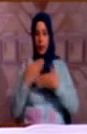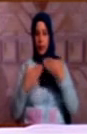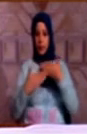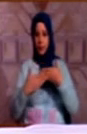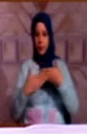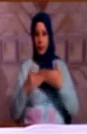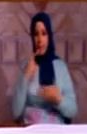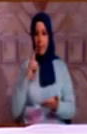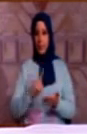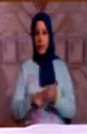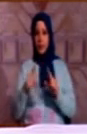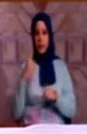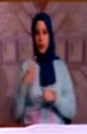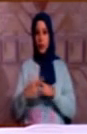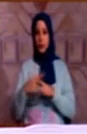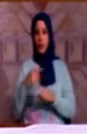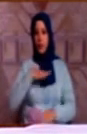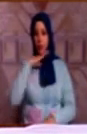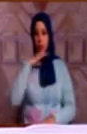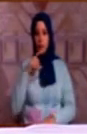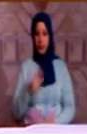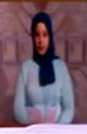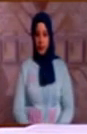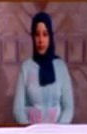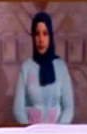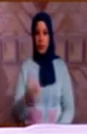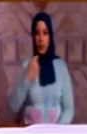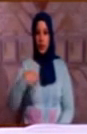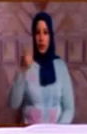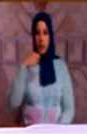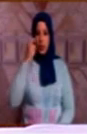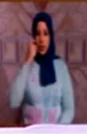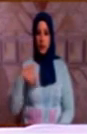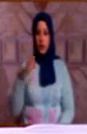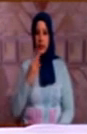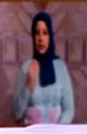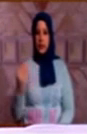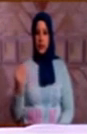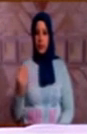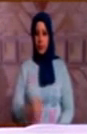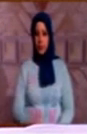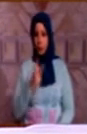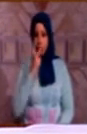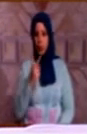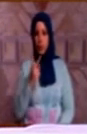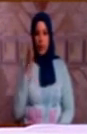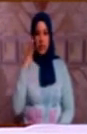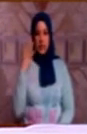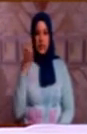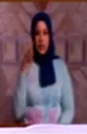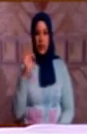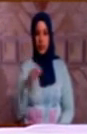نشوف النصف الممتلئ من الكوب طبعا ناس كثيره بتتكلم على الثانويه العامه